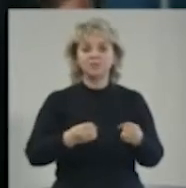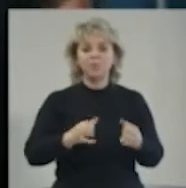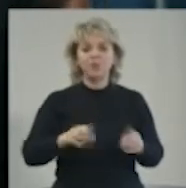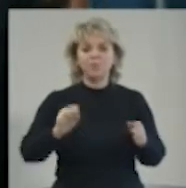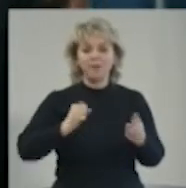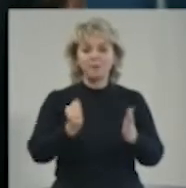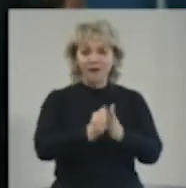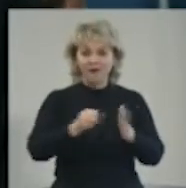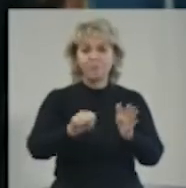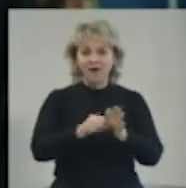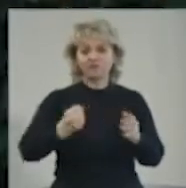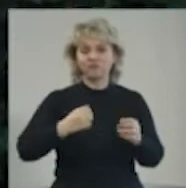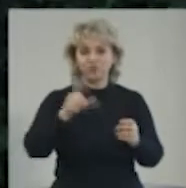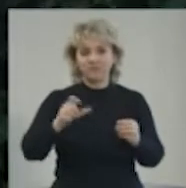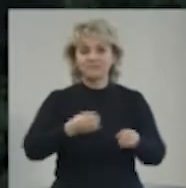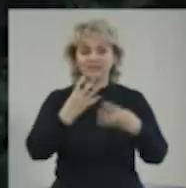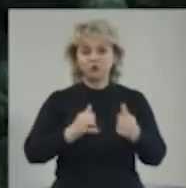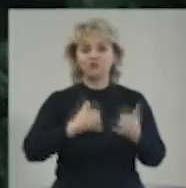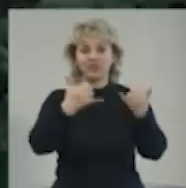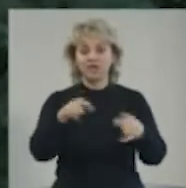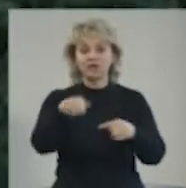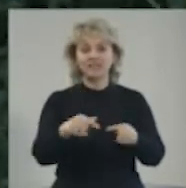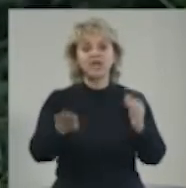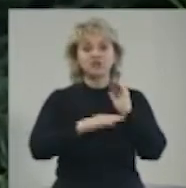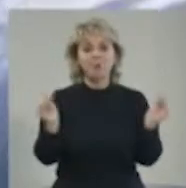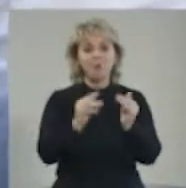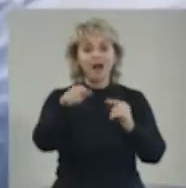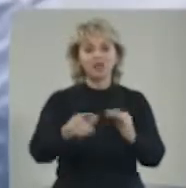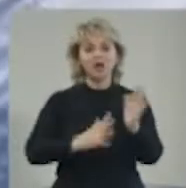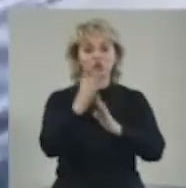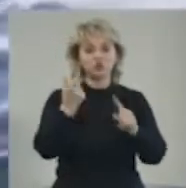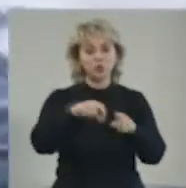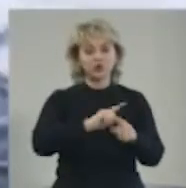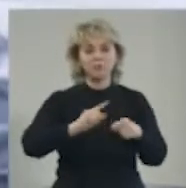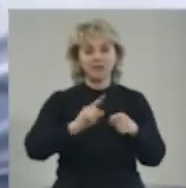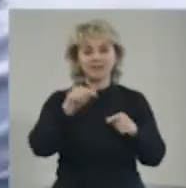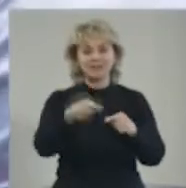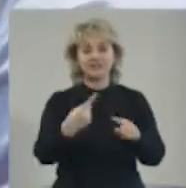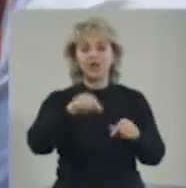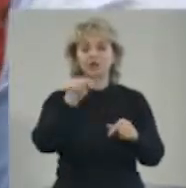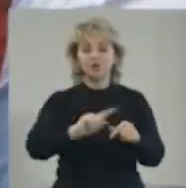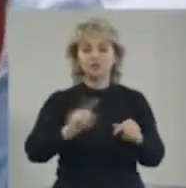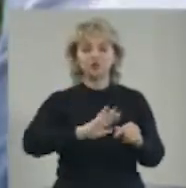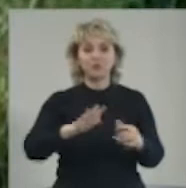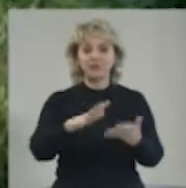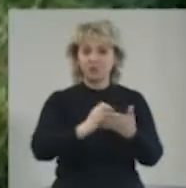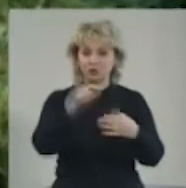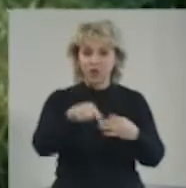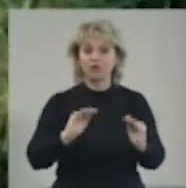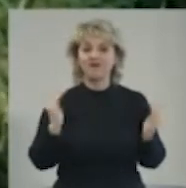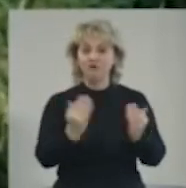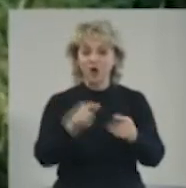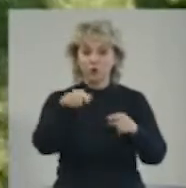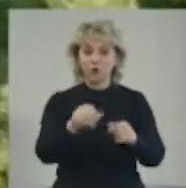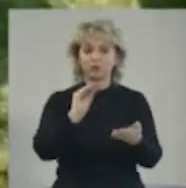павшим воинам цветов и гирлянд. Деревце еще совсем маленькое, но растет очень быстро. Для того, чтобы его не повредили, вокруг